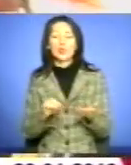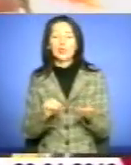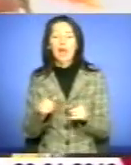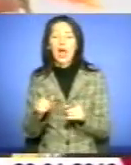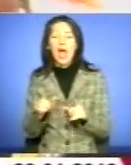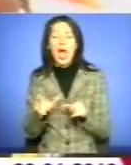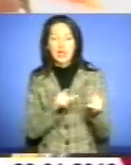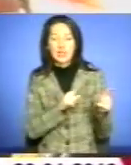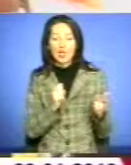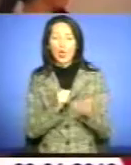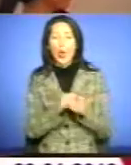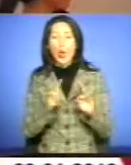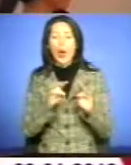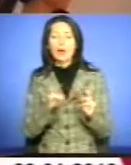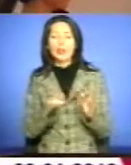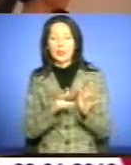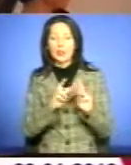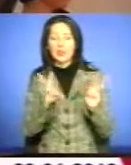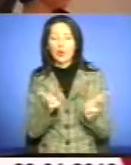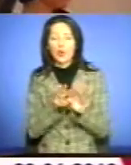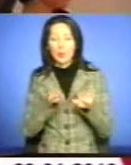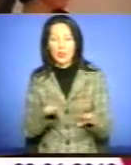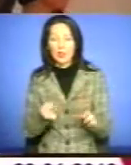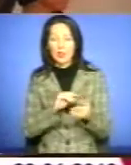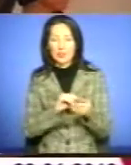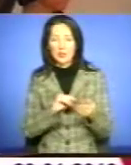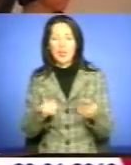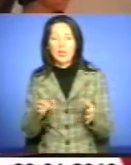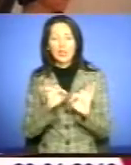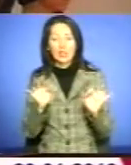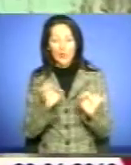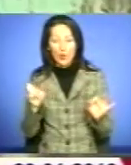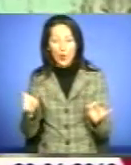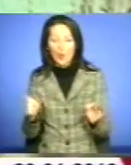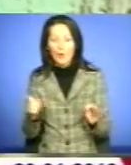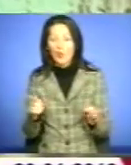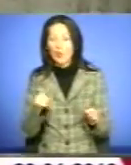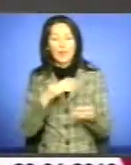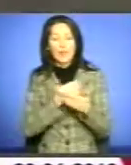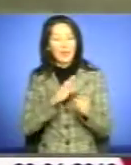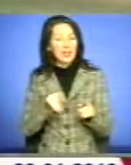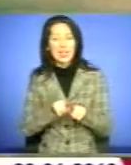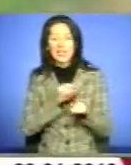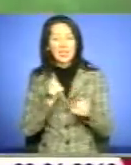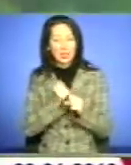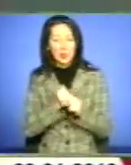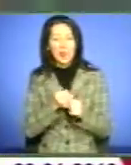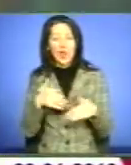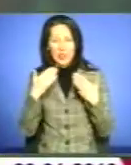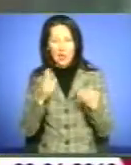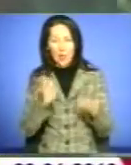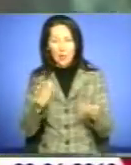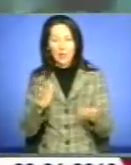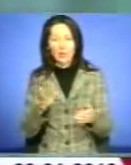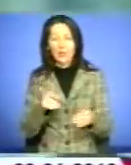їздили до святині і записували інтерв'ю. Тоді фільм так і не створили, але ідею виношували і далі. У 2012-му робота